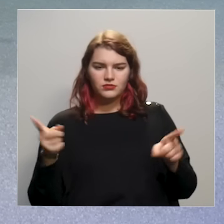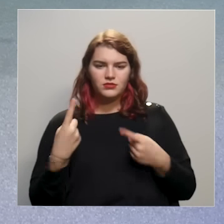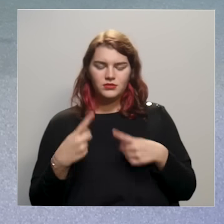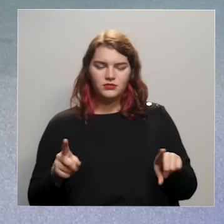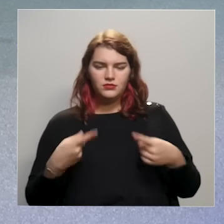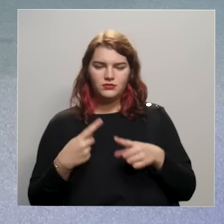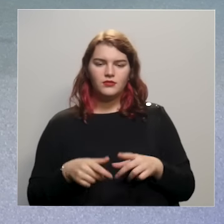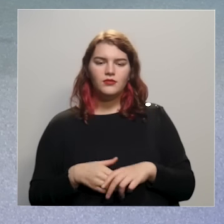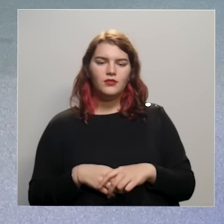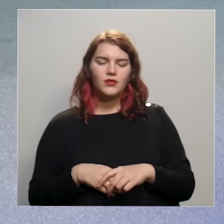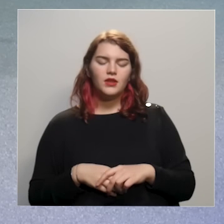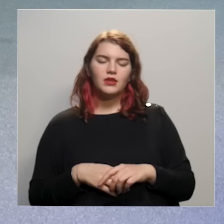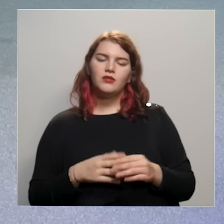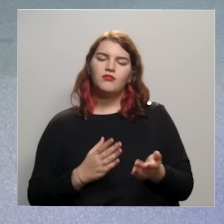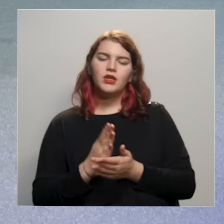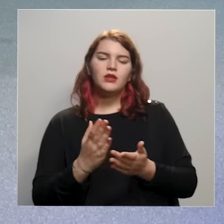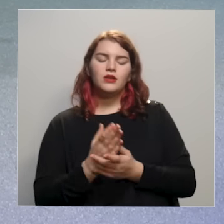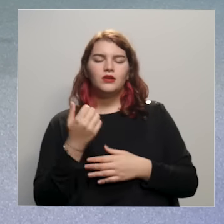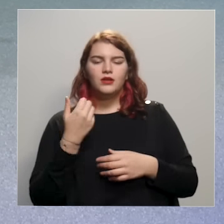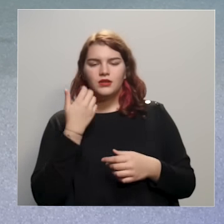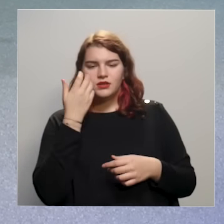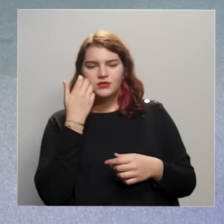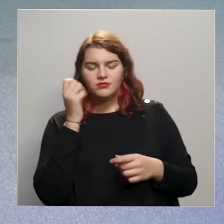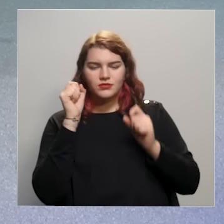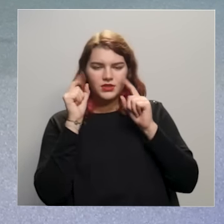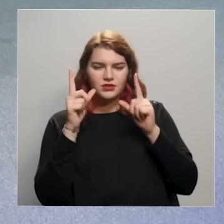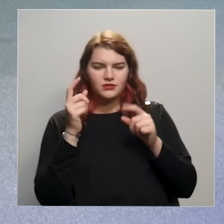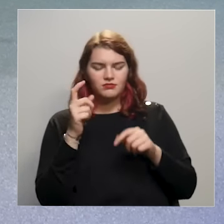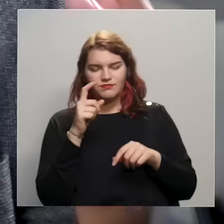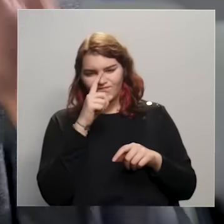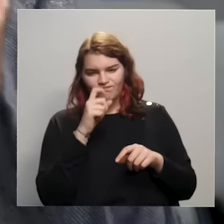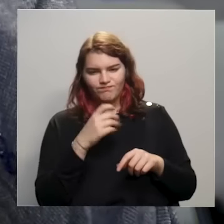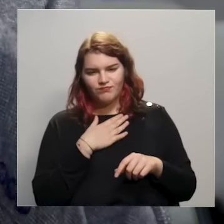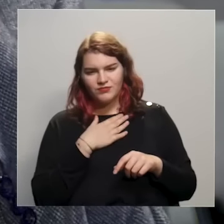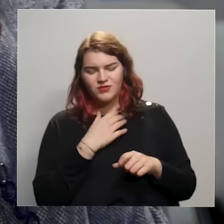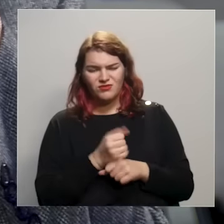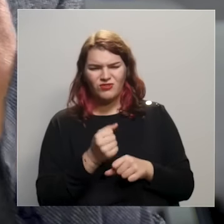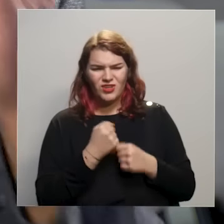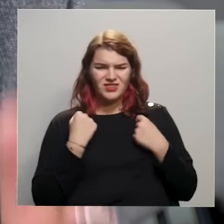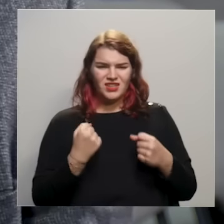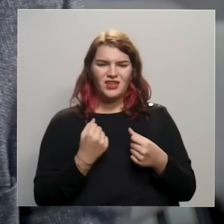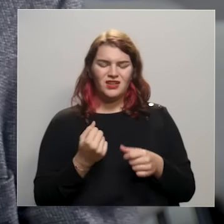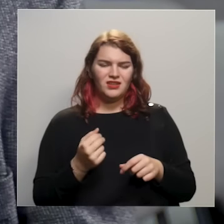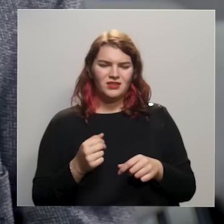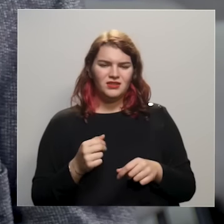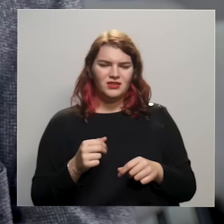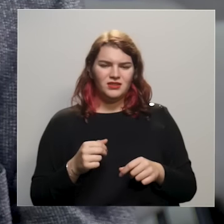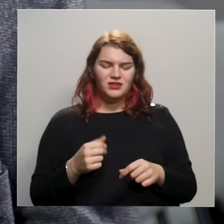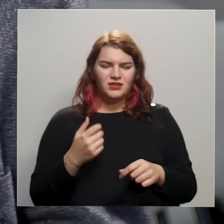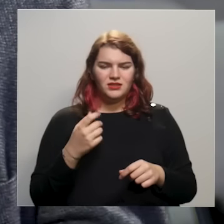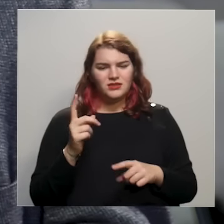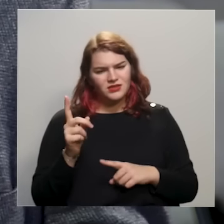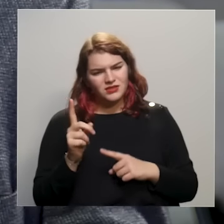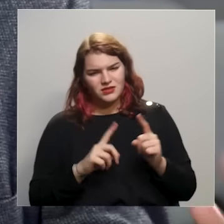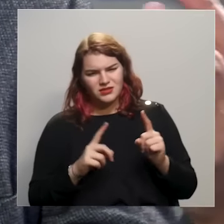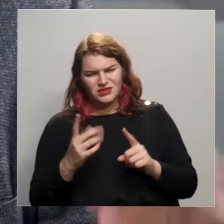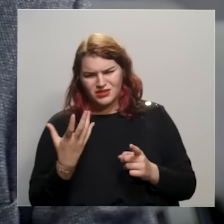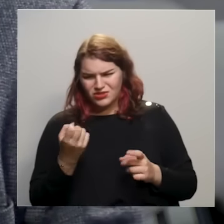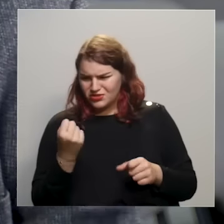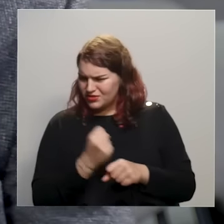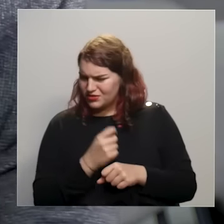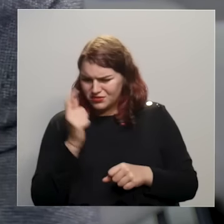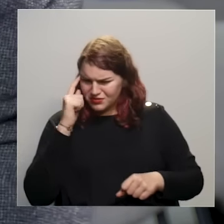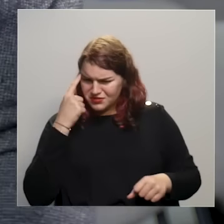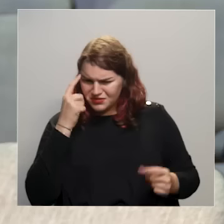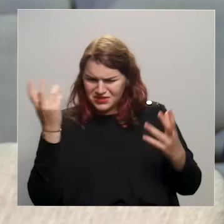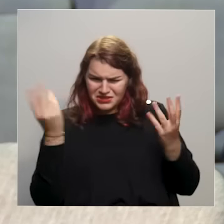Iar totdeauna când mă trezeam, îmi părea rău. Dar nu așa. Vai, ce am făcut. Uneori fi, de unde? Dar ce am trecut